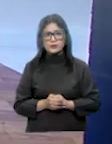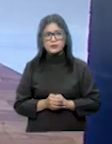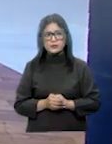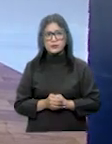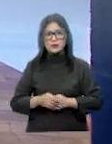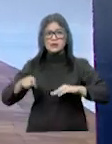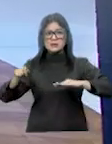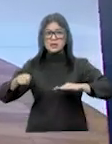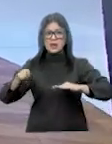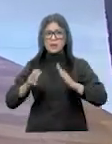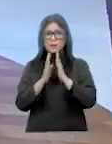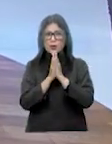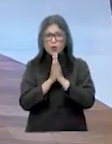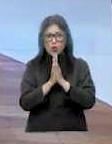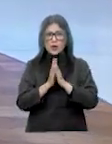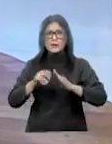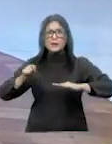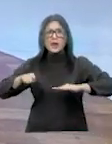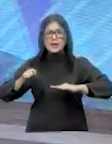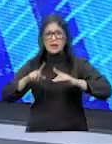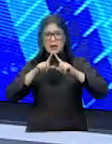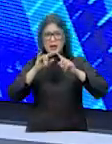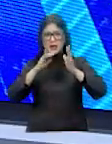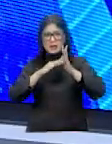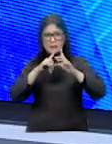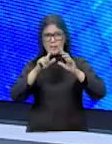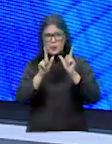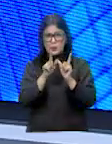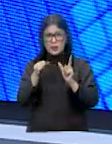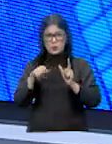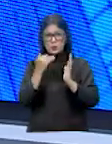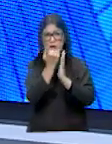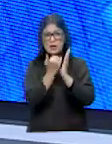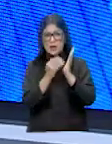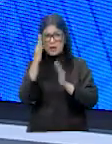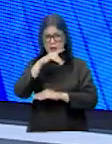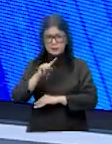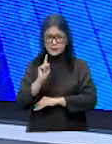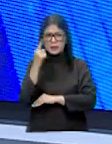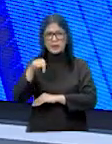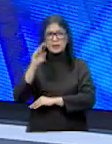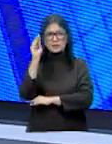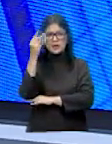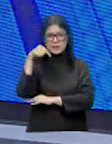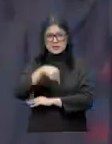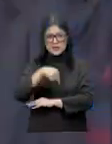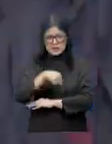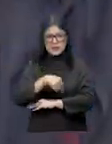Pemirsa, sidang permohonan pra peradilan Aiman Wicaksono kembali digelar hari ini di Pengadilan Jakarta Selatan.